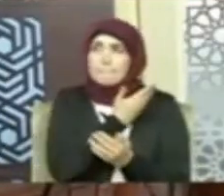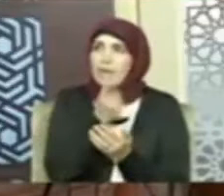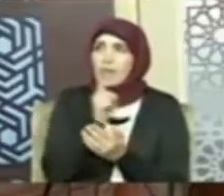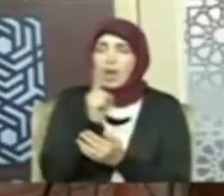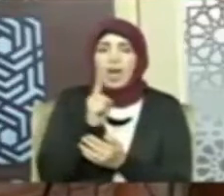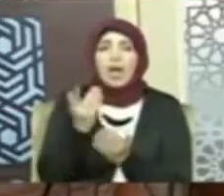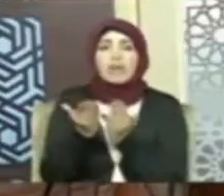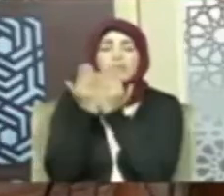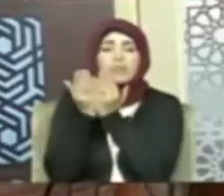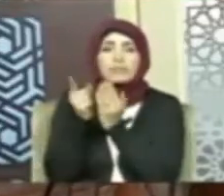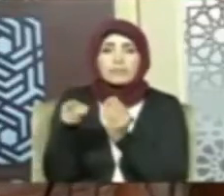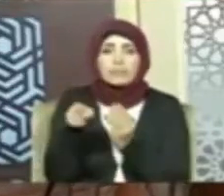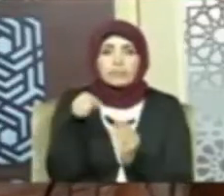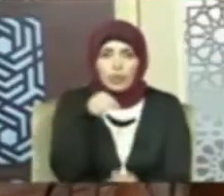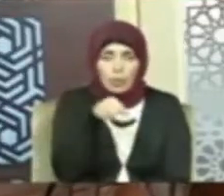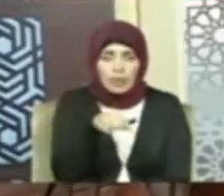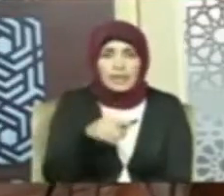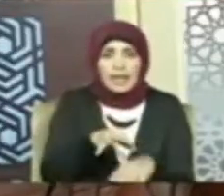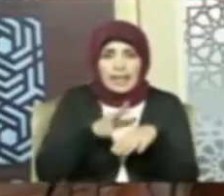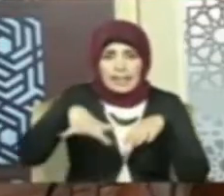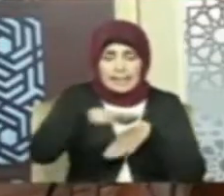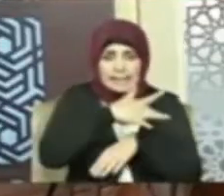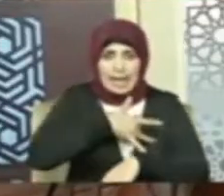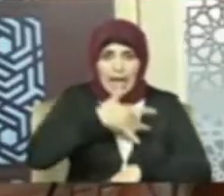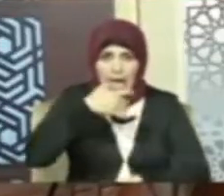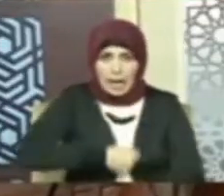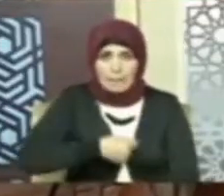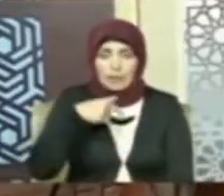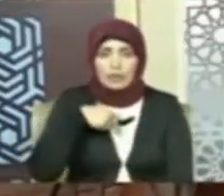تخشع قلوبهم